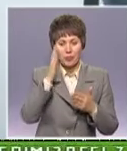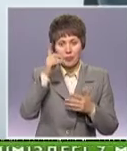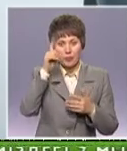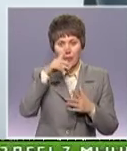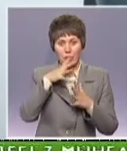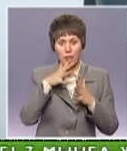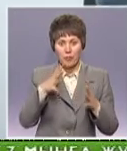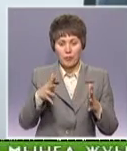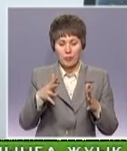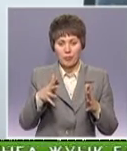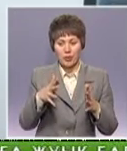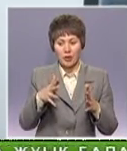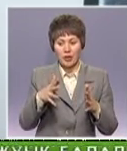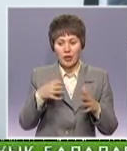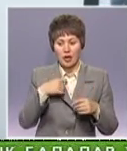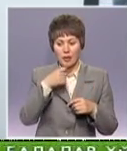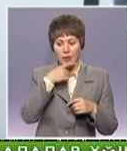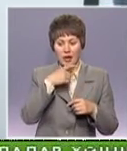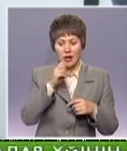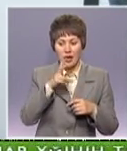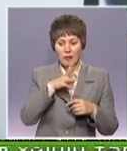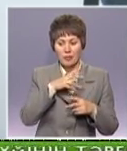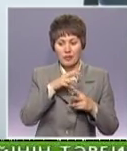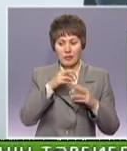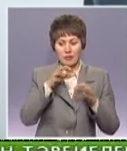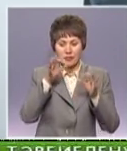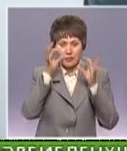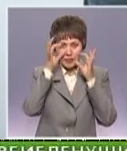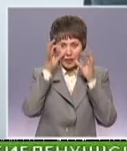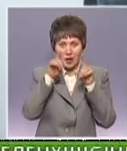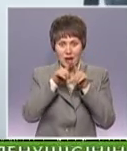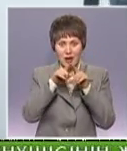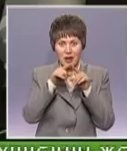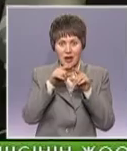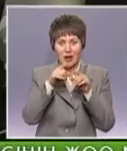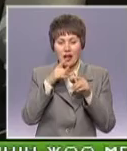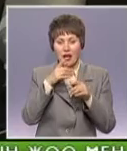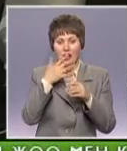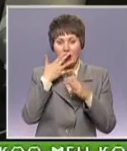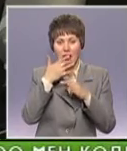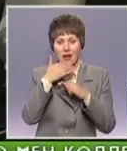больше мне ещ понравилось как мы были в очках Маленьки инопланетяни